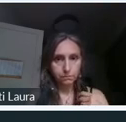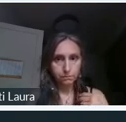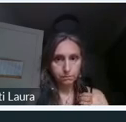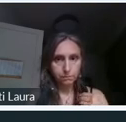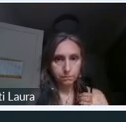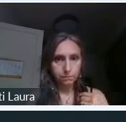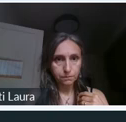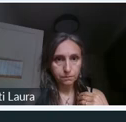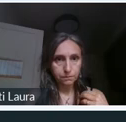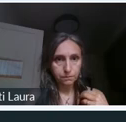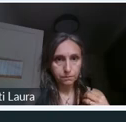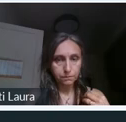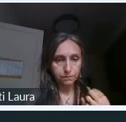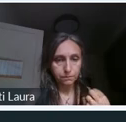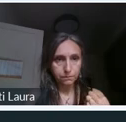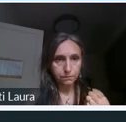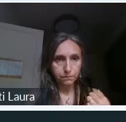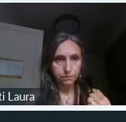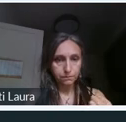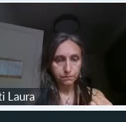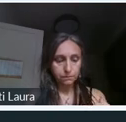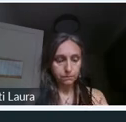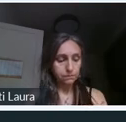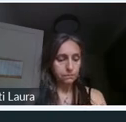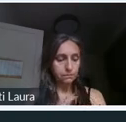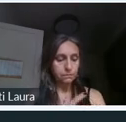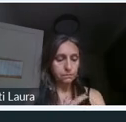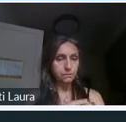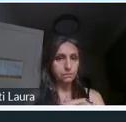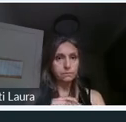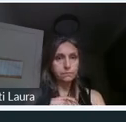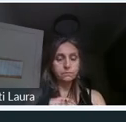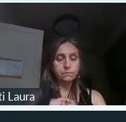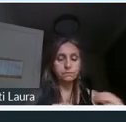ovviamente, che ricade all'interno